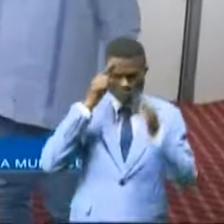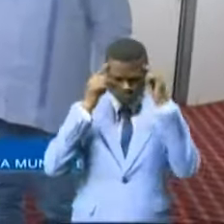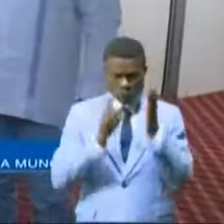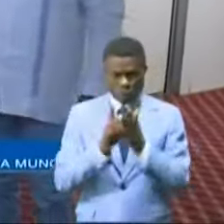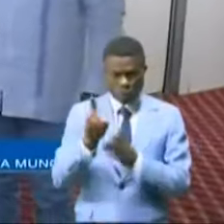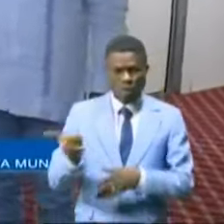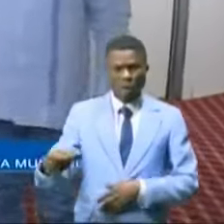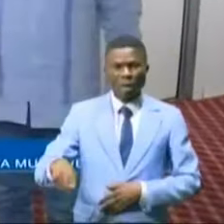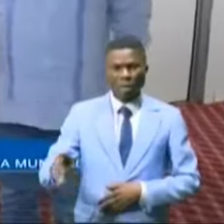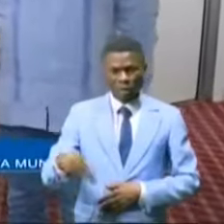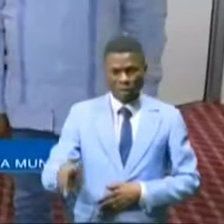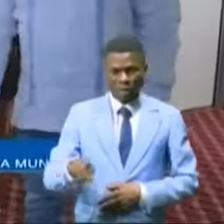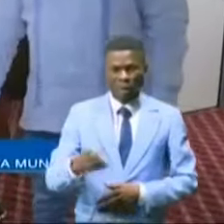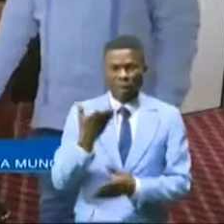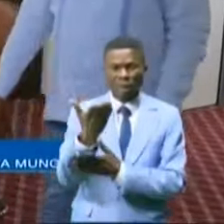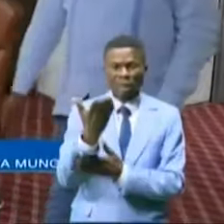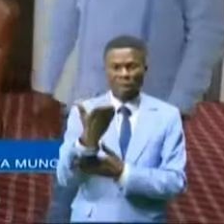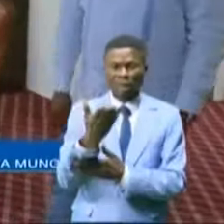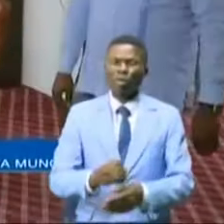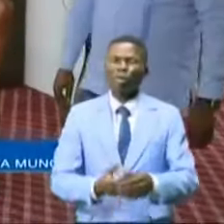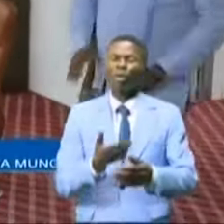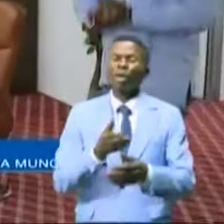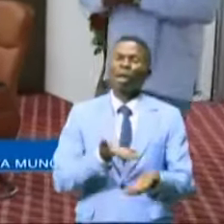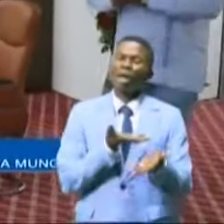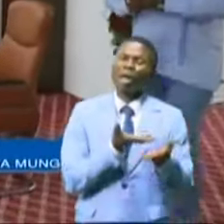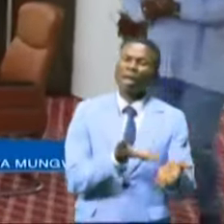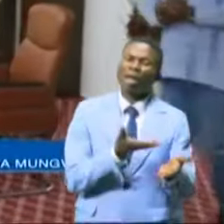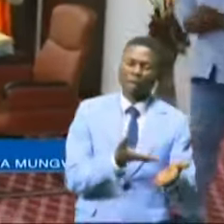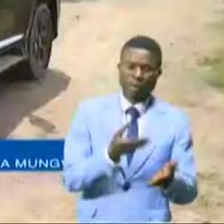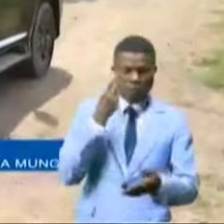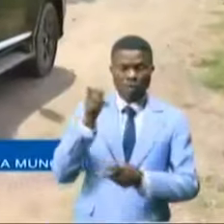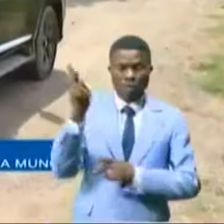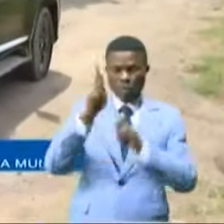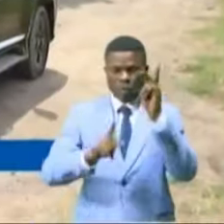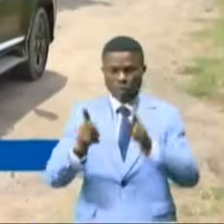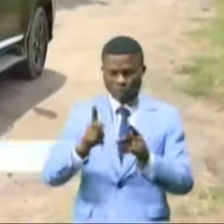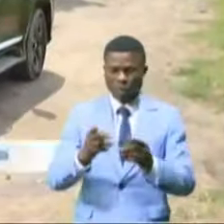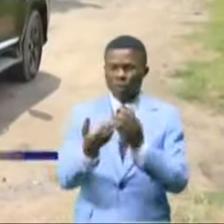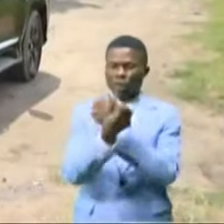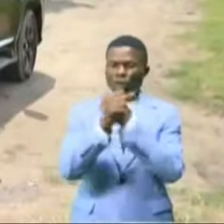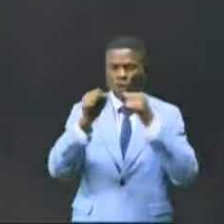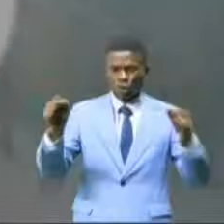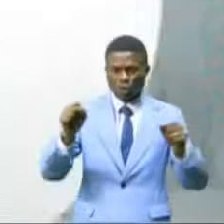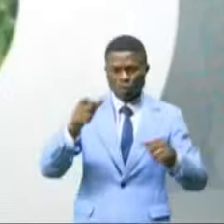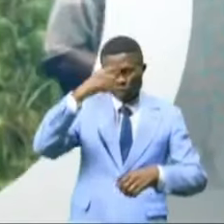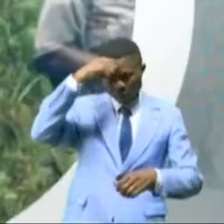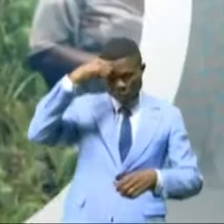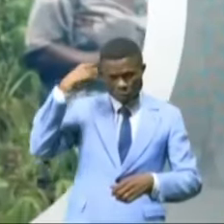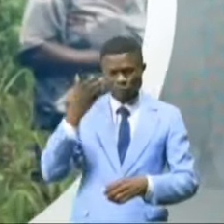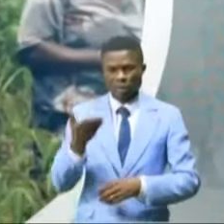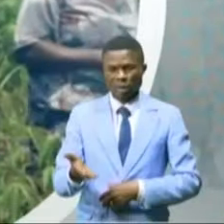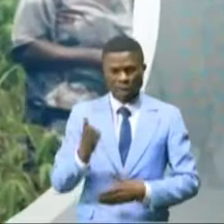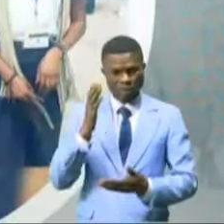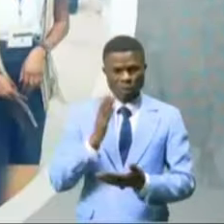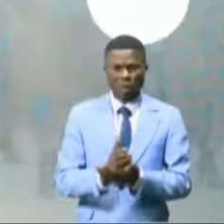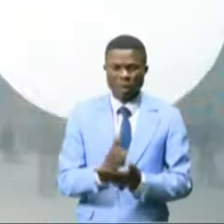développement de sa province, lance un cri de détresse pour voir sa population sortir de cette souffrance.